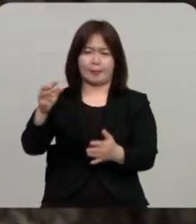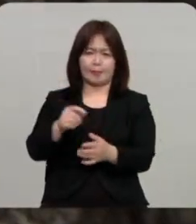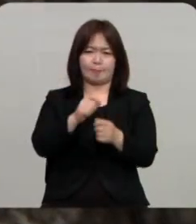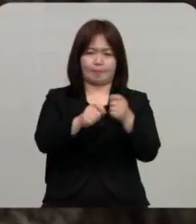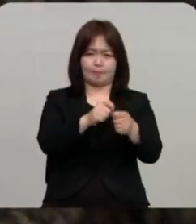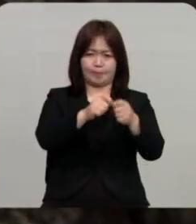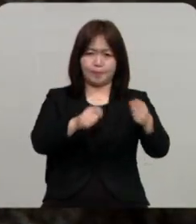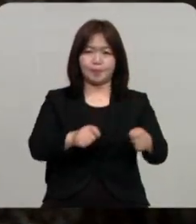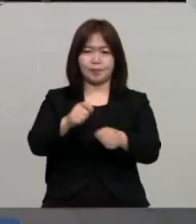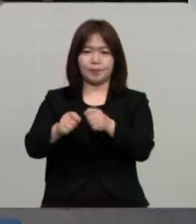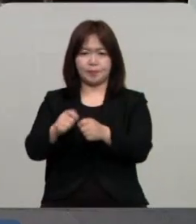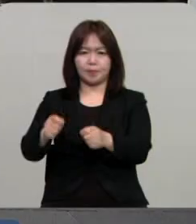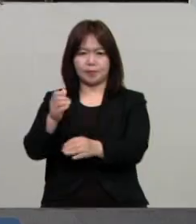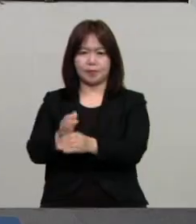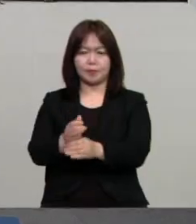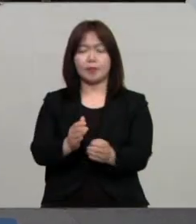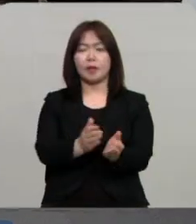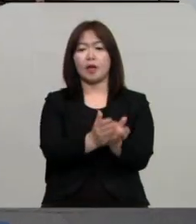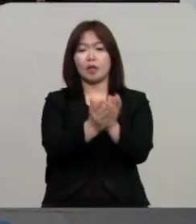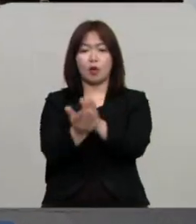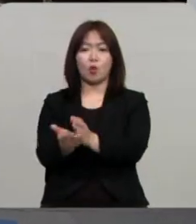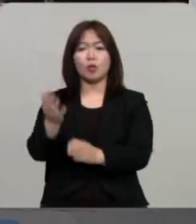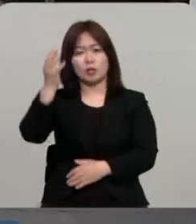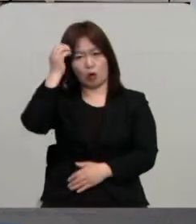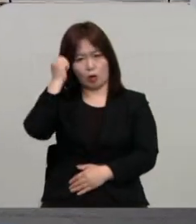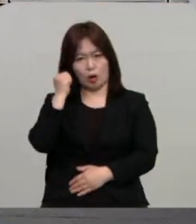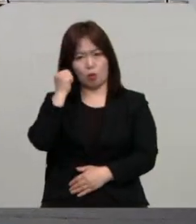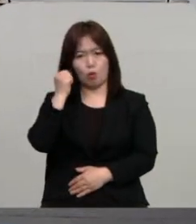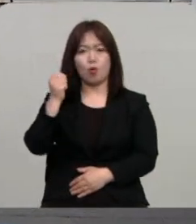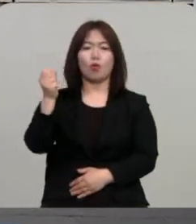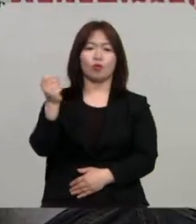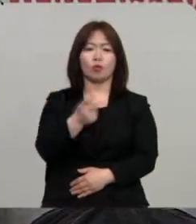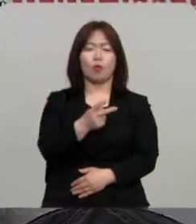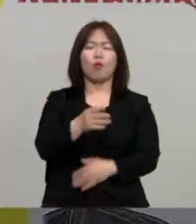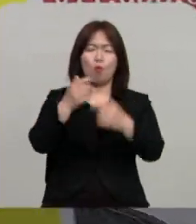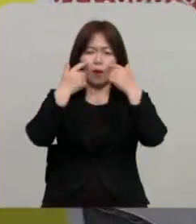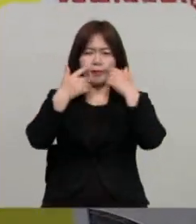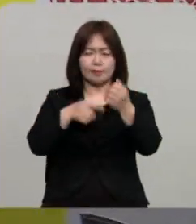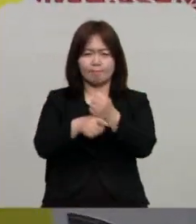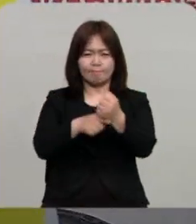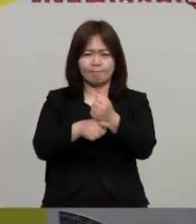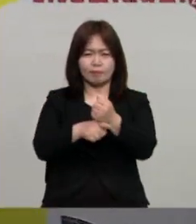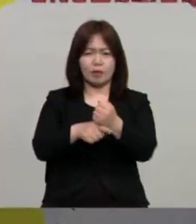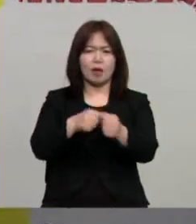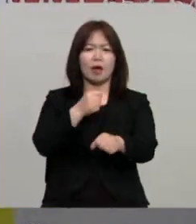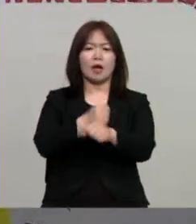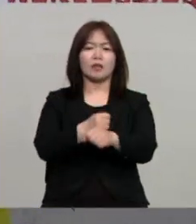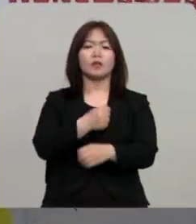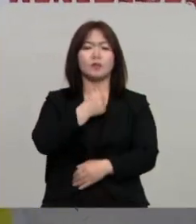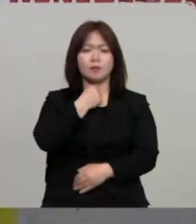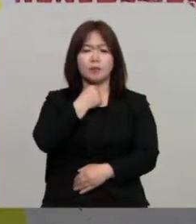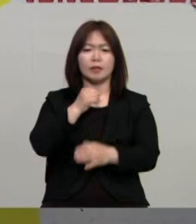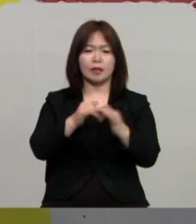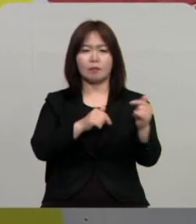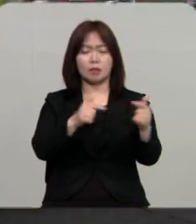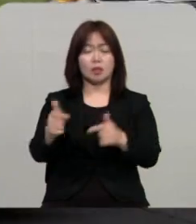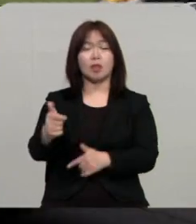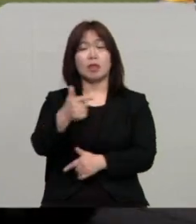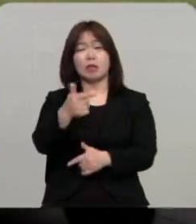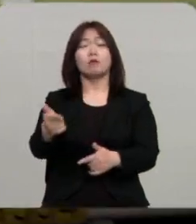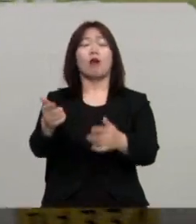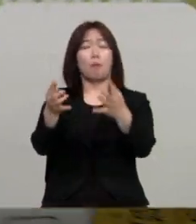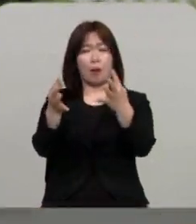동여맵니다. 세월호를 기억하고 또 진상규명을 다짐하고 하는 분들은 저는